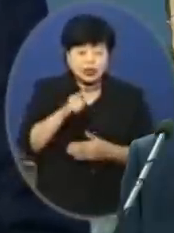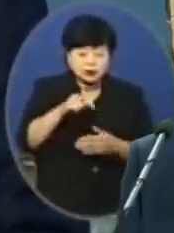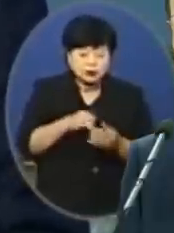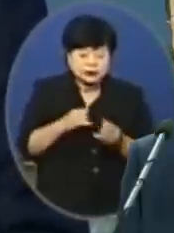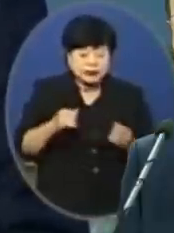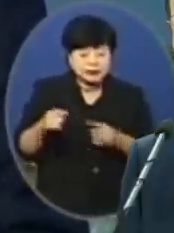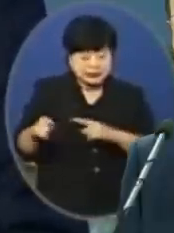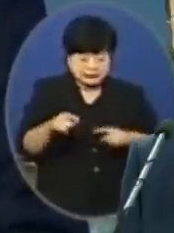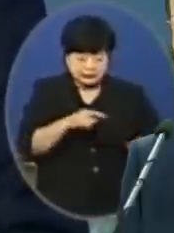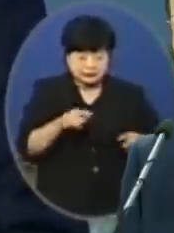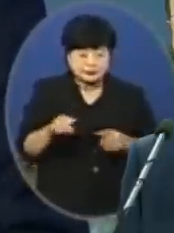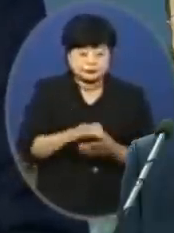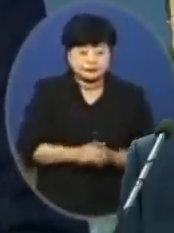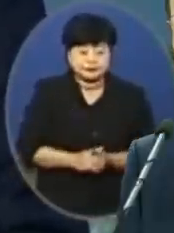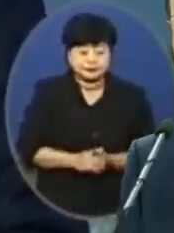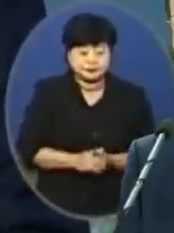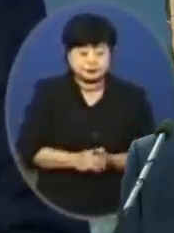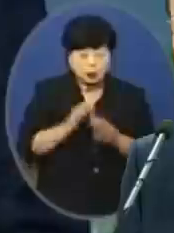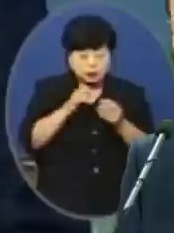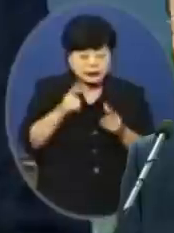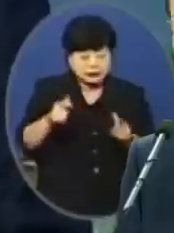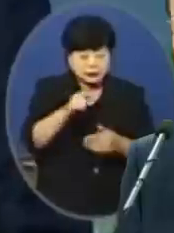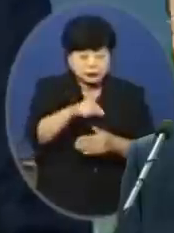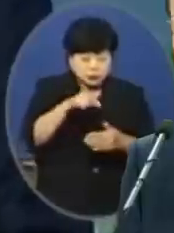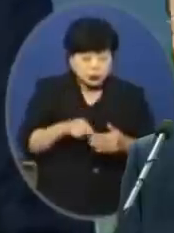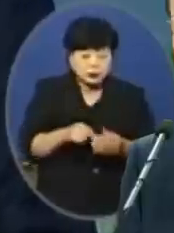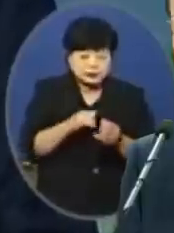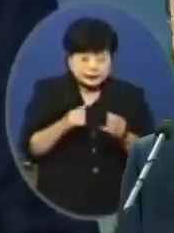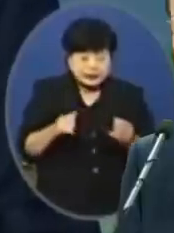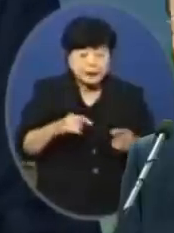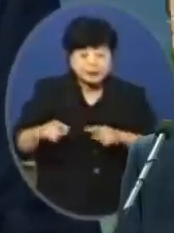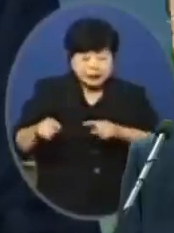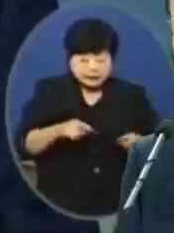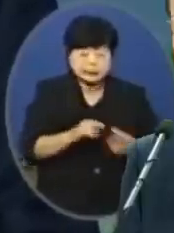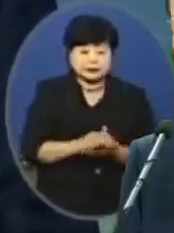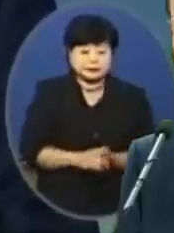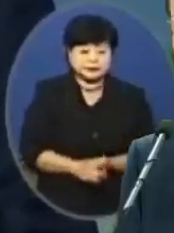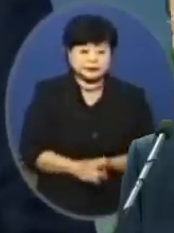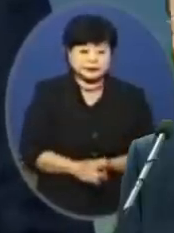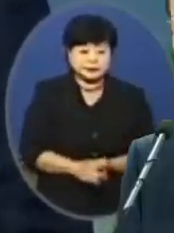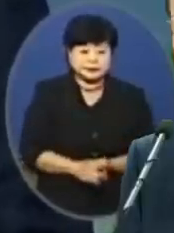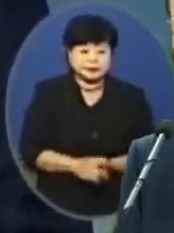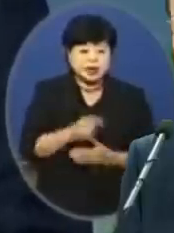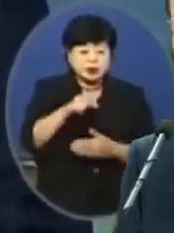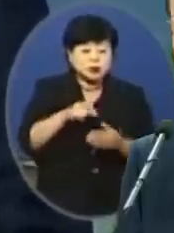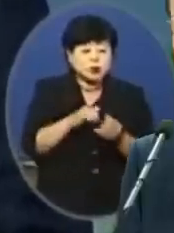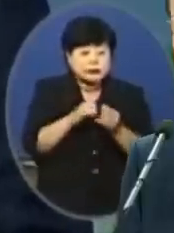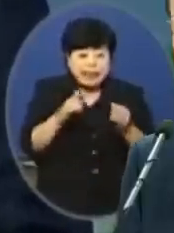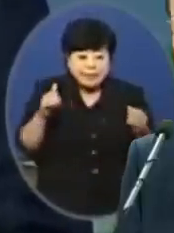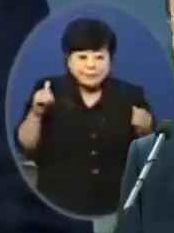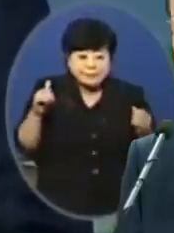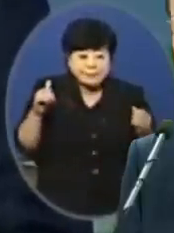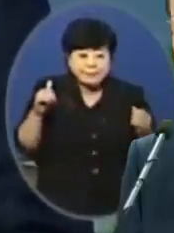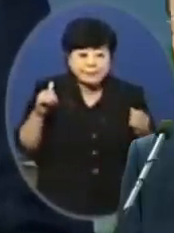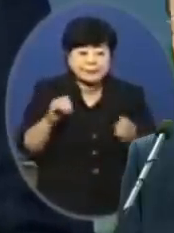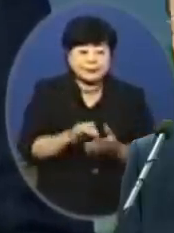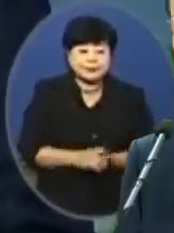속사람을 다스리는 겁니다. 안 보이지요? 여러분 속사람을 다 가지고 있으니까 속사람을